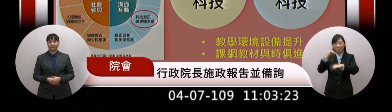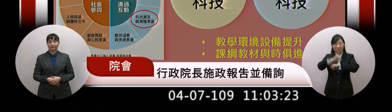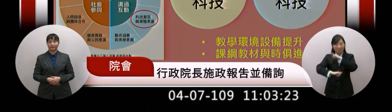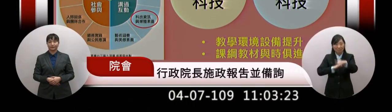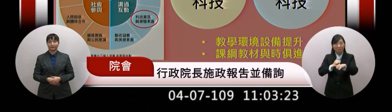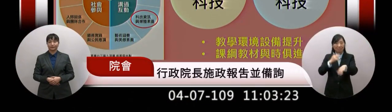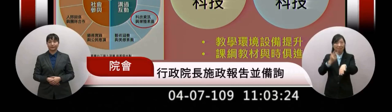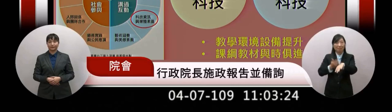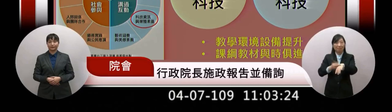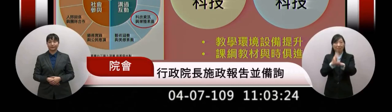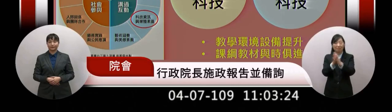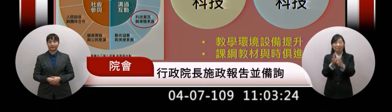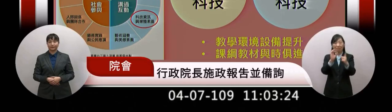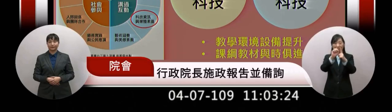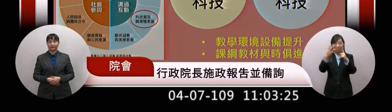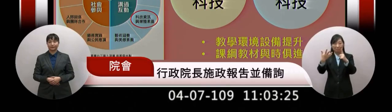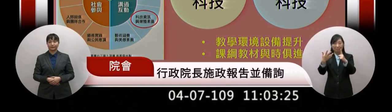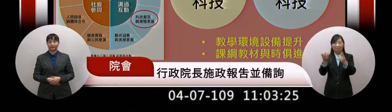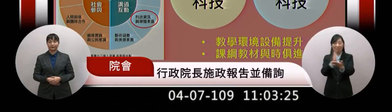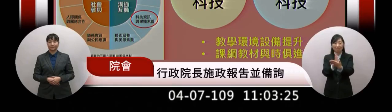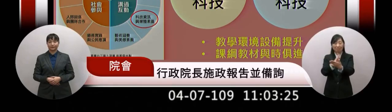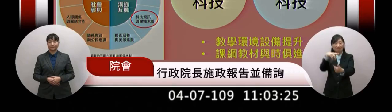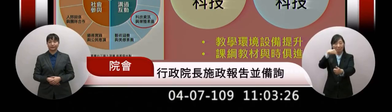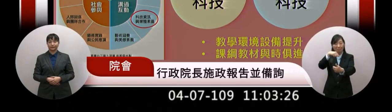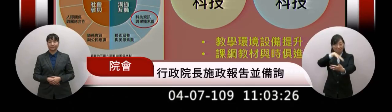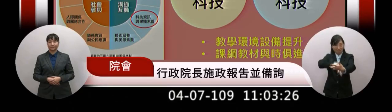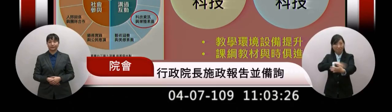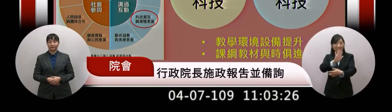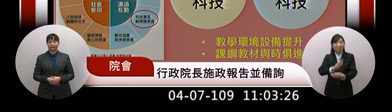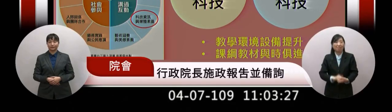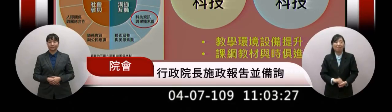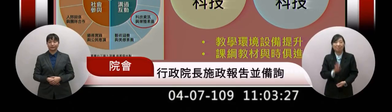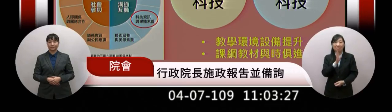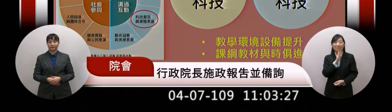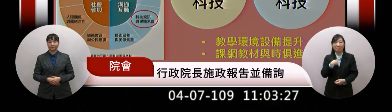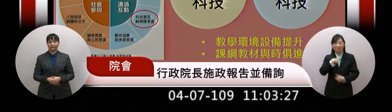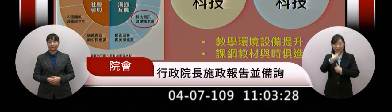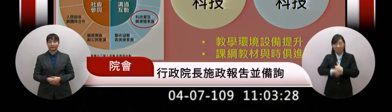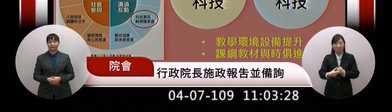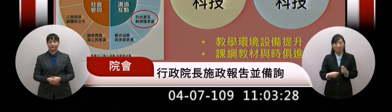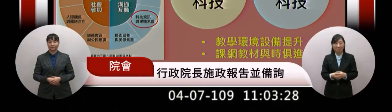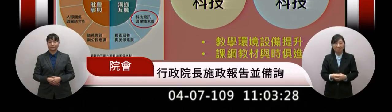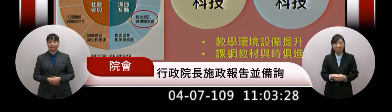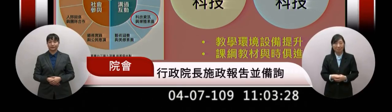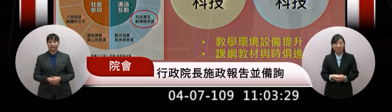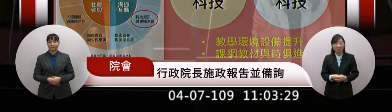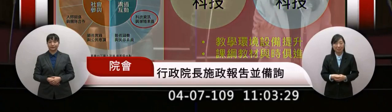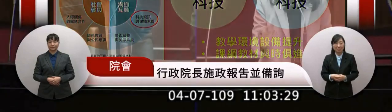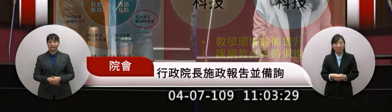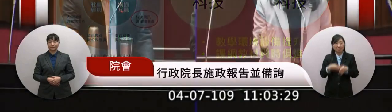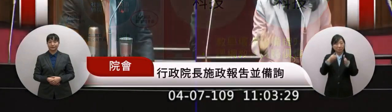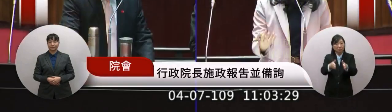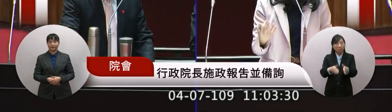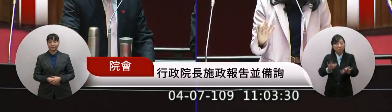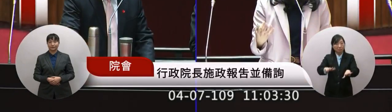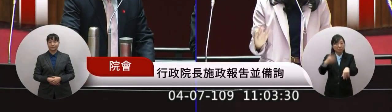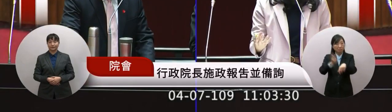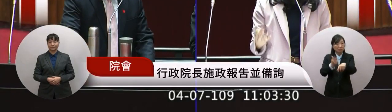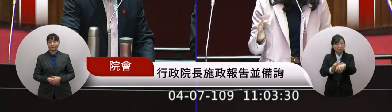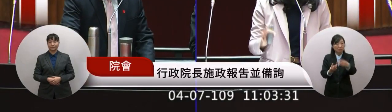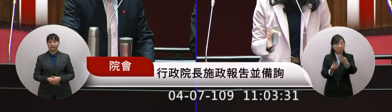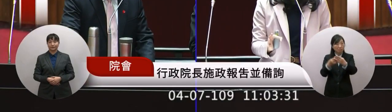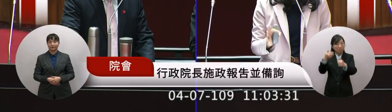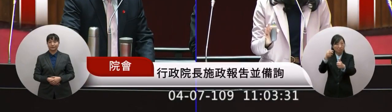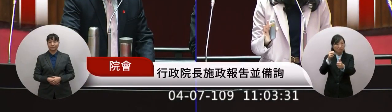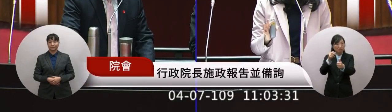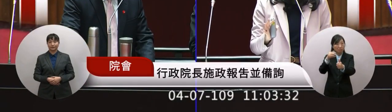增在108课纲里面的科技素养这个部分，但是本席还是在了解了目前这个科技素养、科技教